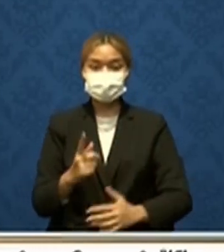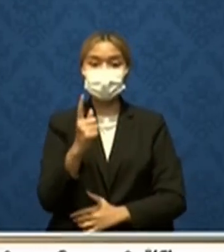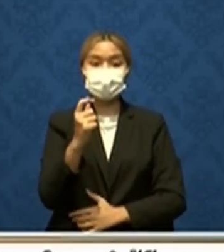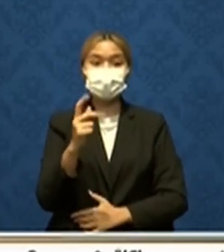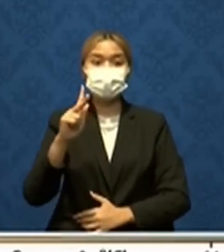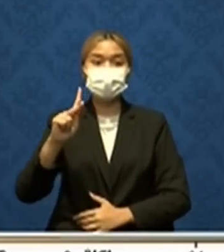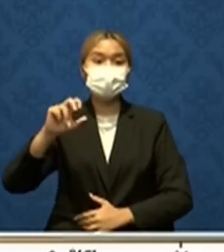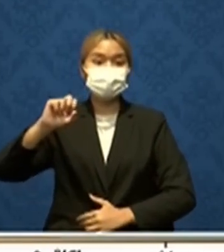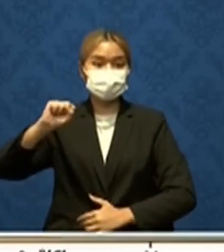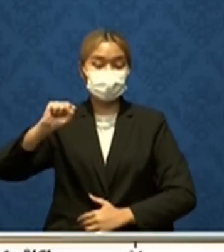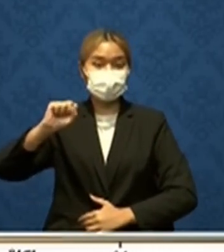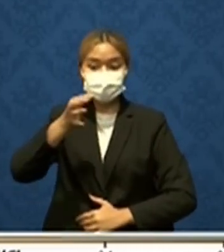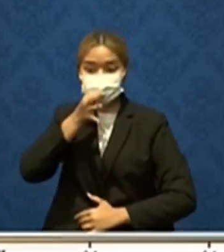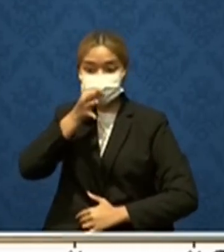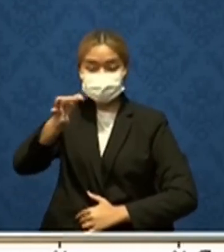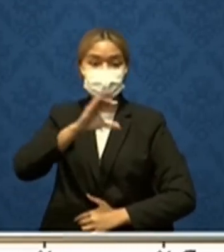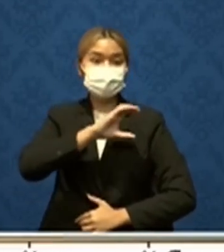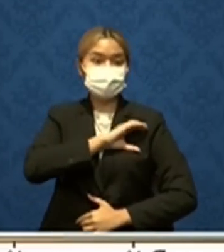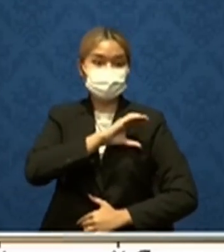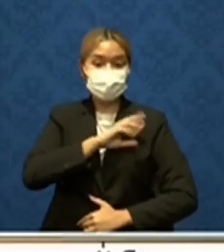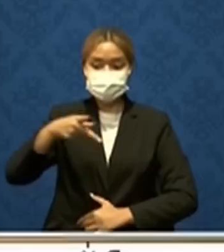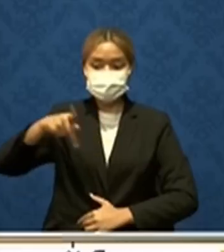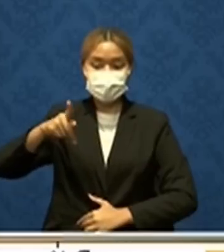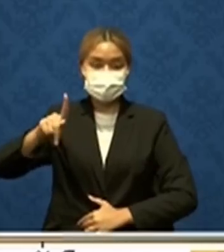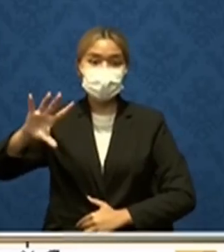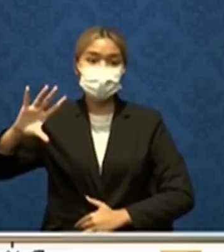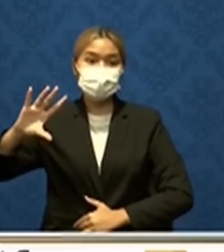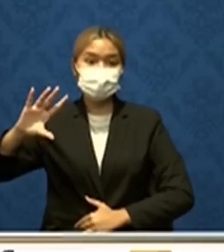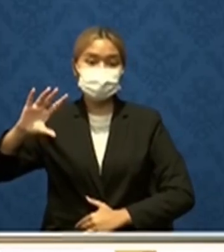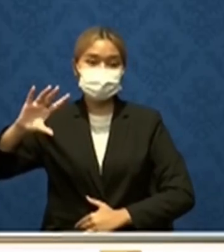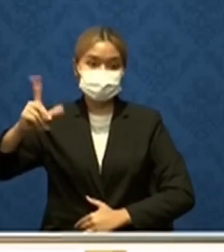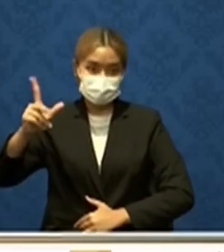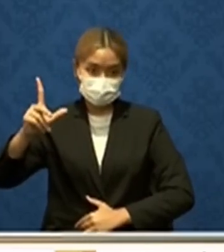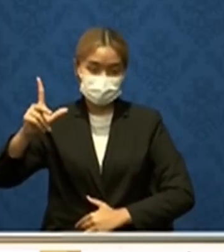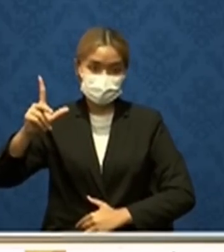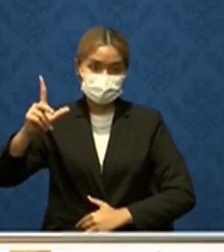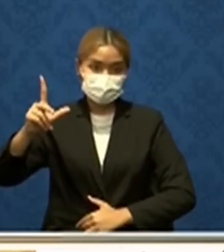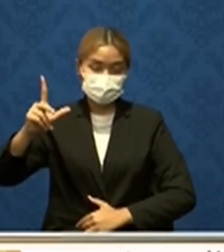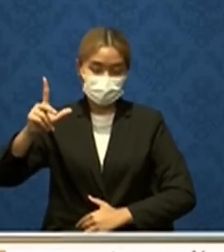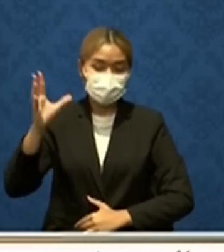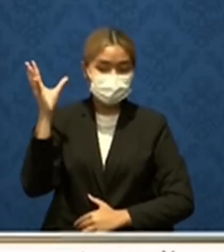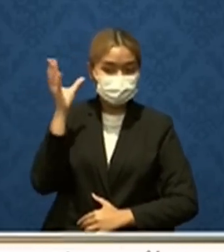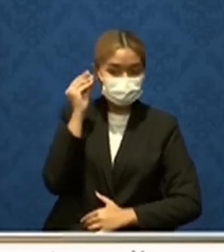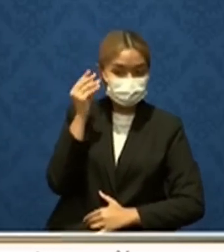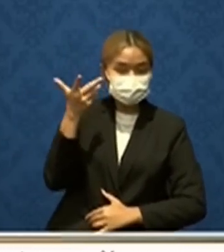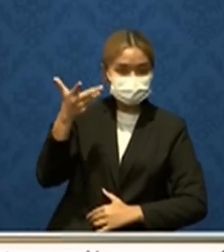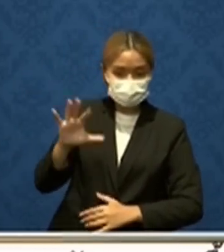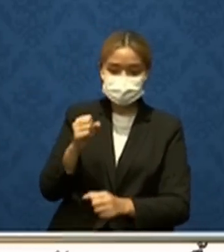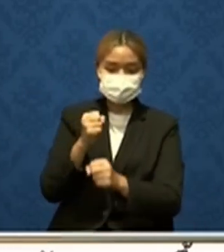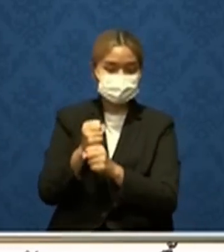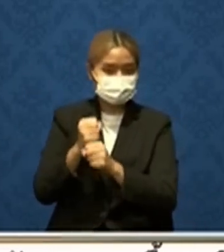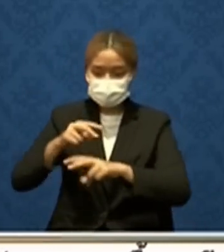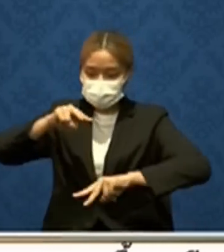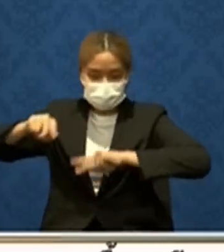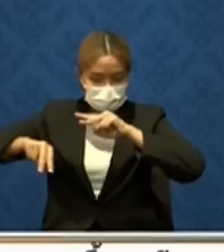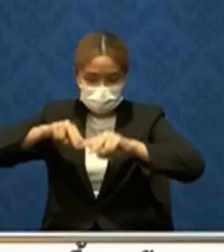2ไปแจ้งความกับป.ป.ชแปลว่าทันทีที่ปปชรับเรื่องเข้าสู่กระบวนการยุติธรรม